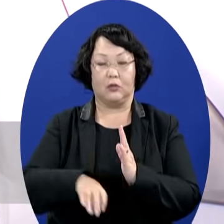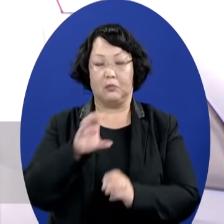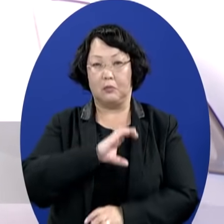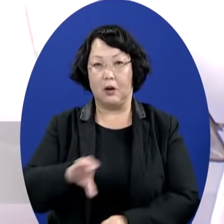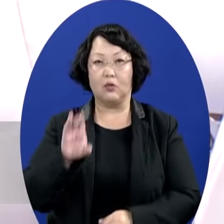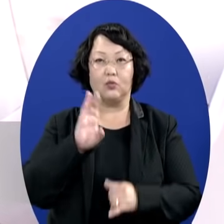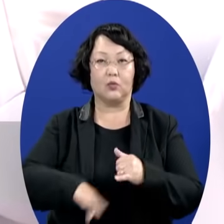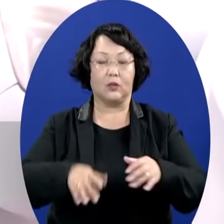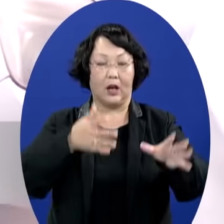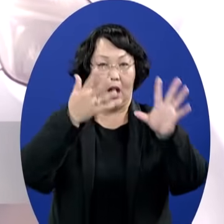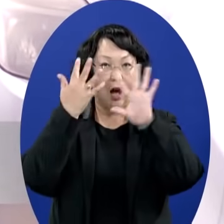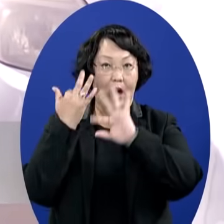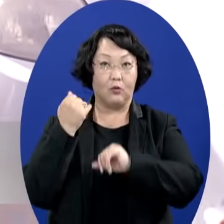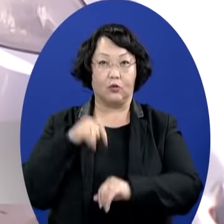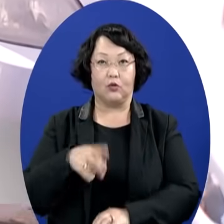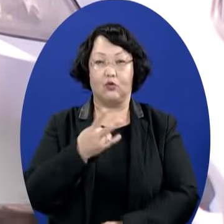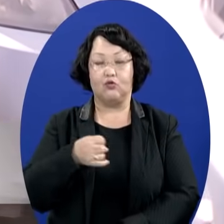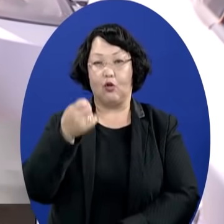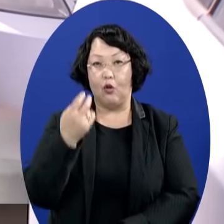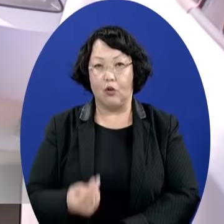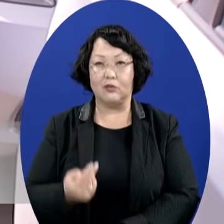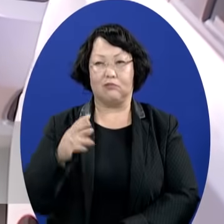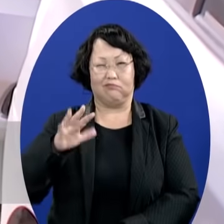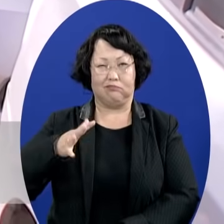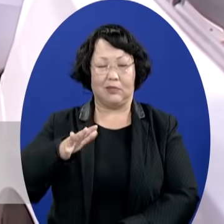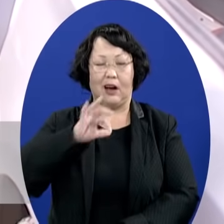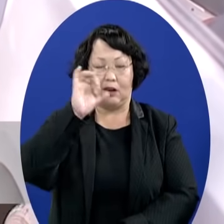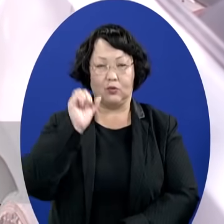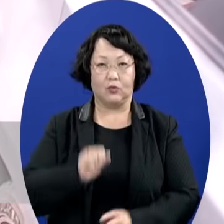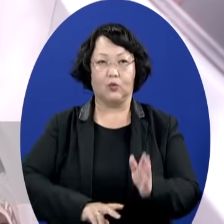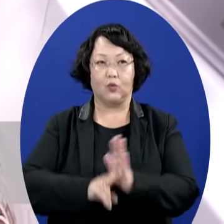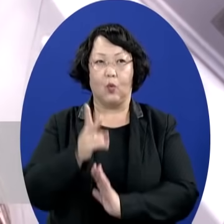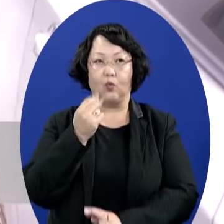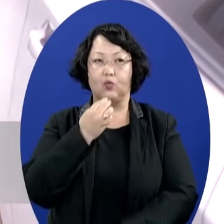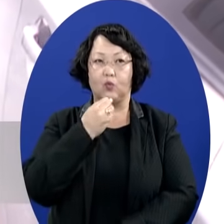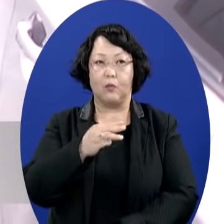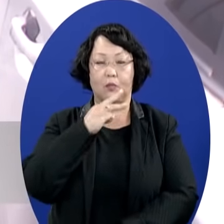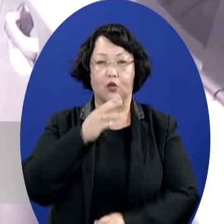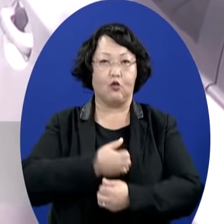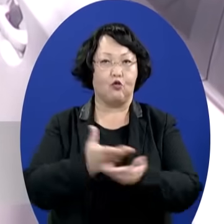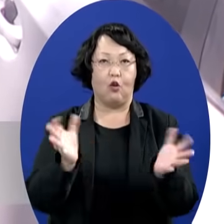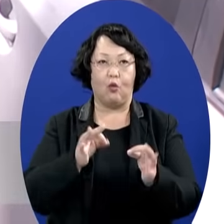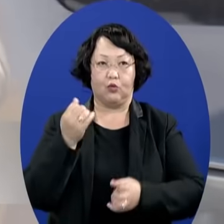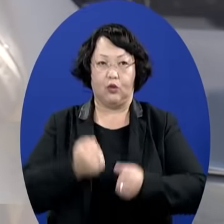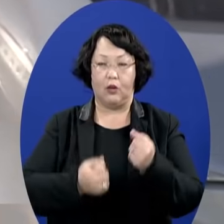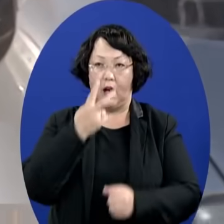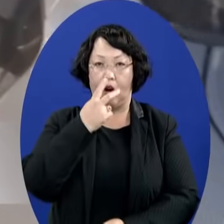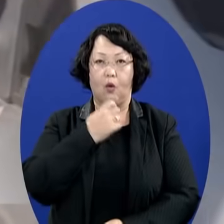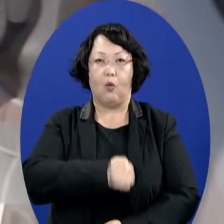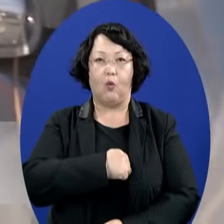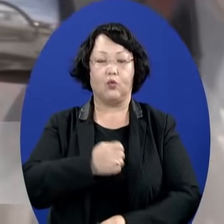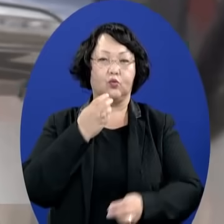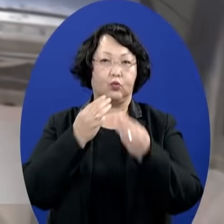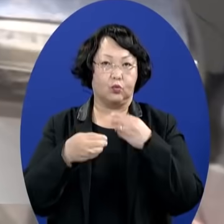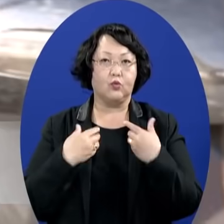гаруй хоногийн хугацаанд энэ нөөцөн дээр асуудал гарсан гэдэг бодтой мэдээллийг ард иргэдэд өгөөгүй гэдэг шүү мчлэг жолооч нар хэлж байна.